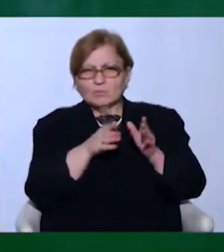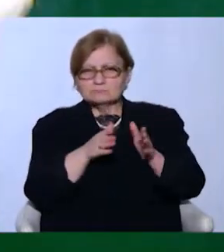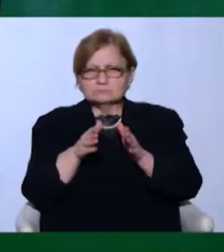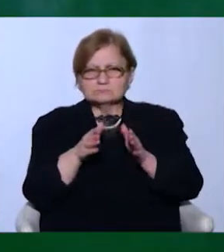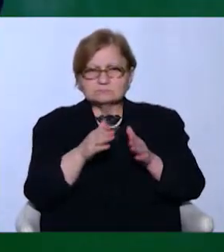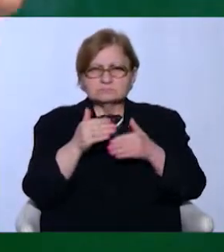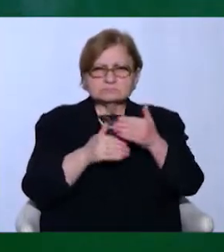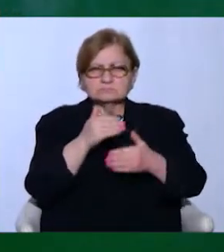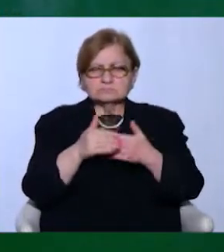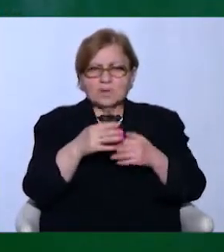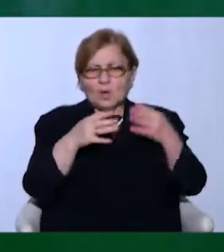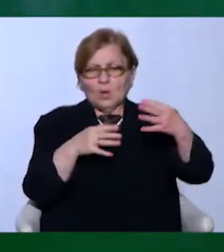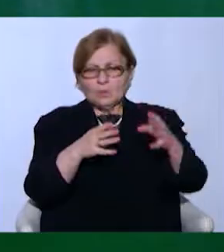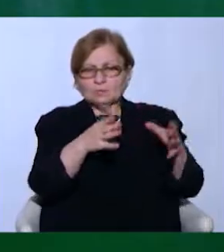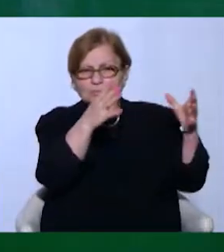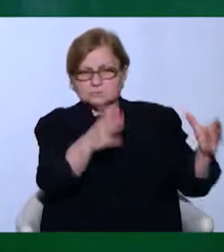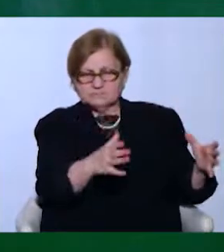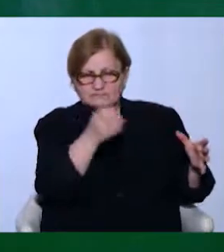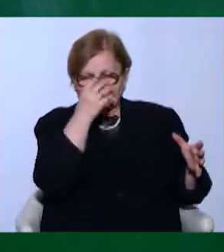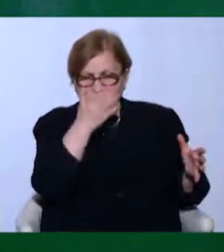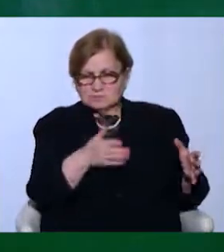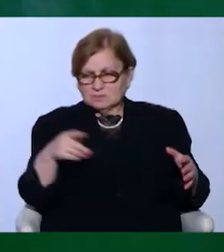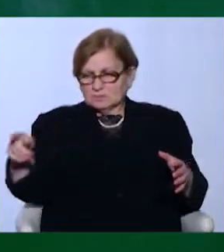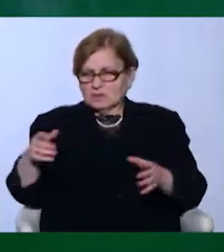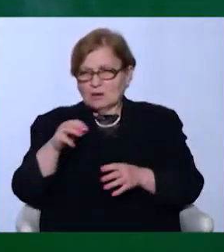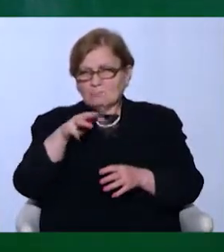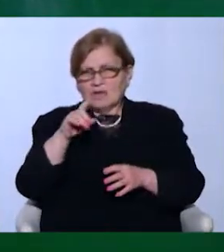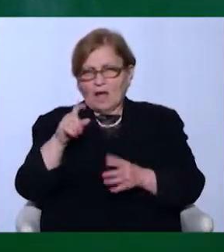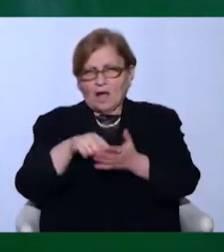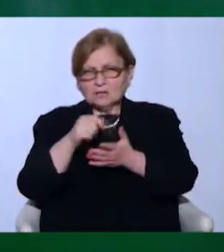ხდება. აი წარმოვიდგინეთ 40 ვარდი აკარი და 30 მიხაკი.